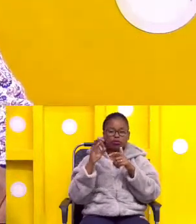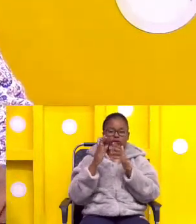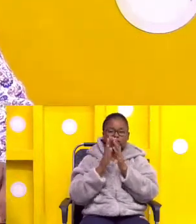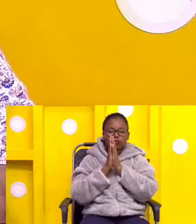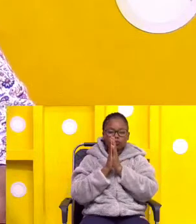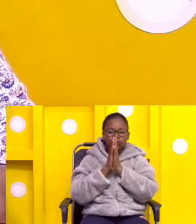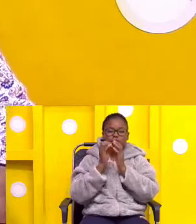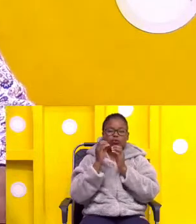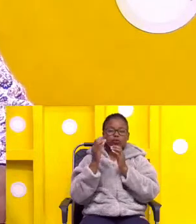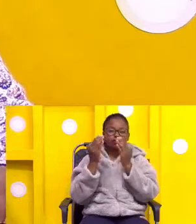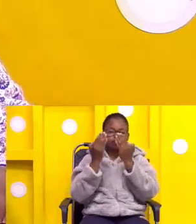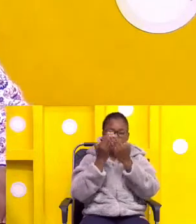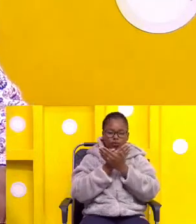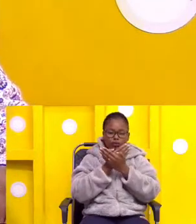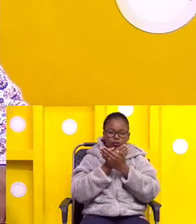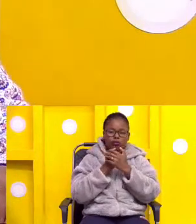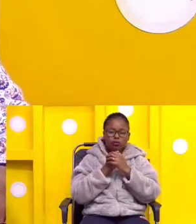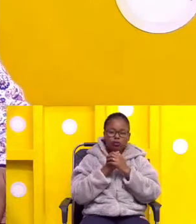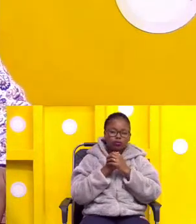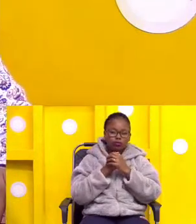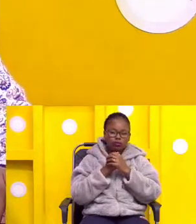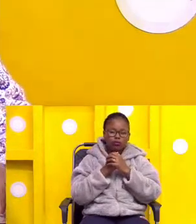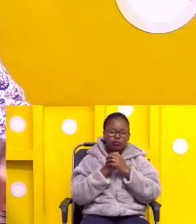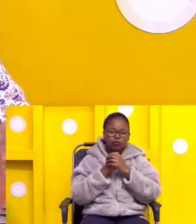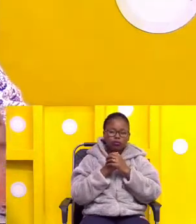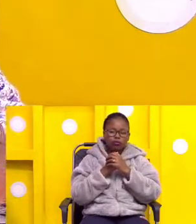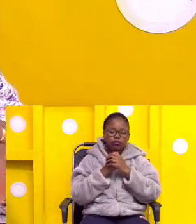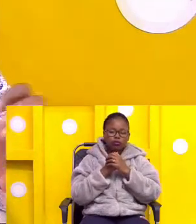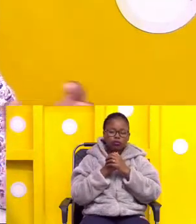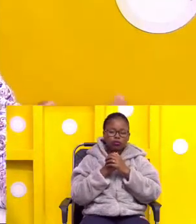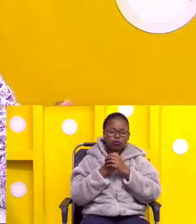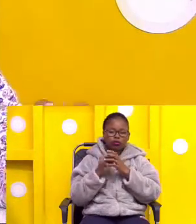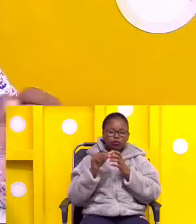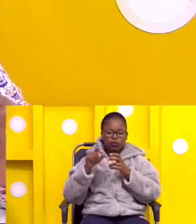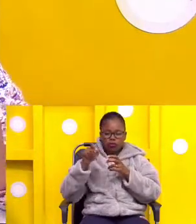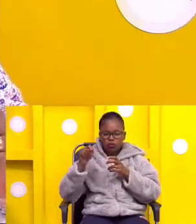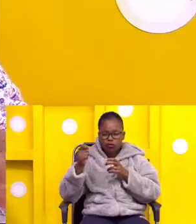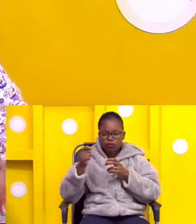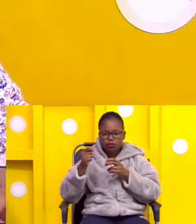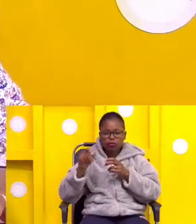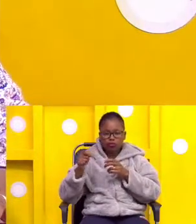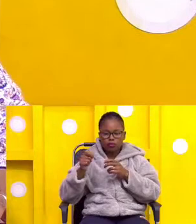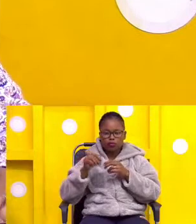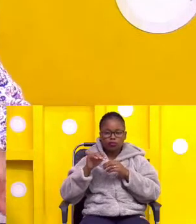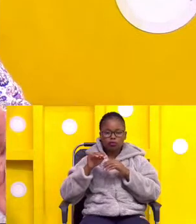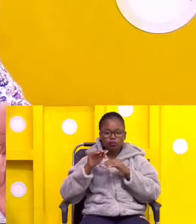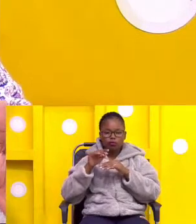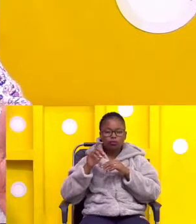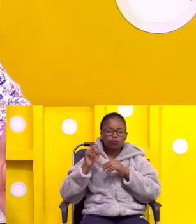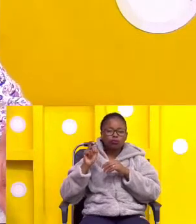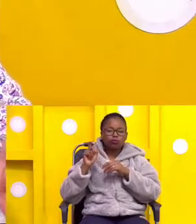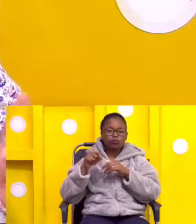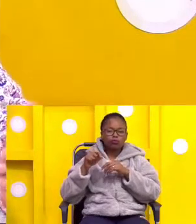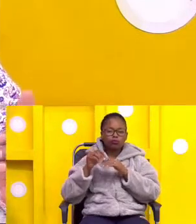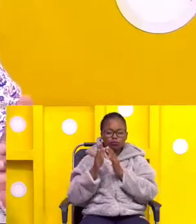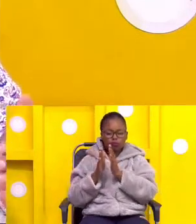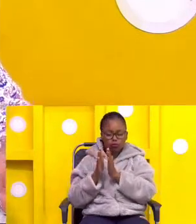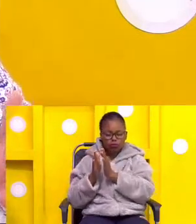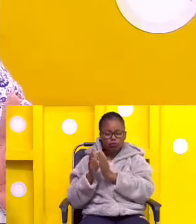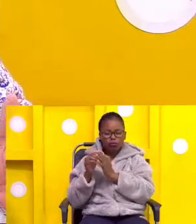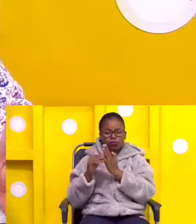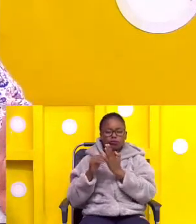mahoya mahoaini. Ugo niwe waga kunyagira modu, waga kunyagira modu, waga kunyagira modu. Tokorago na programu